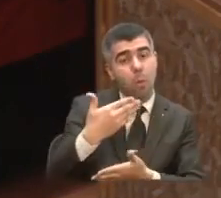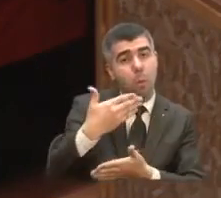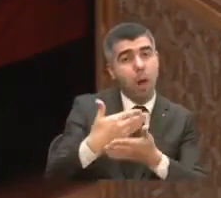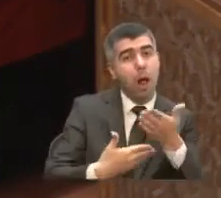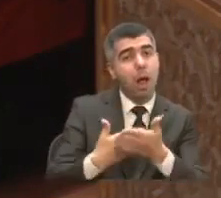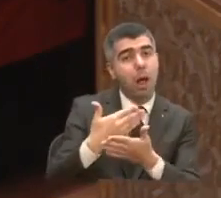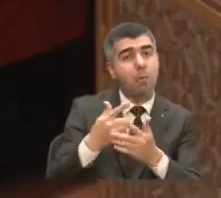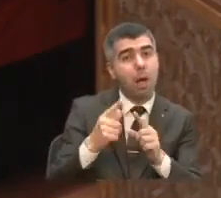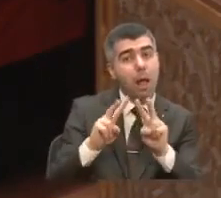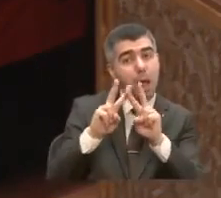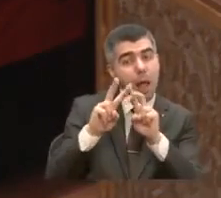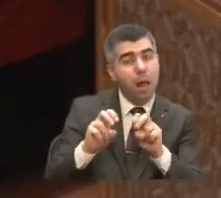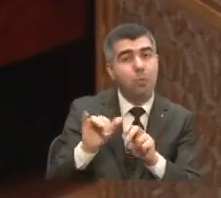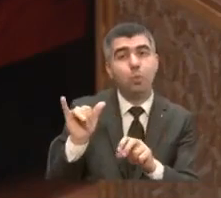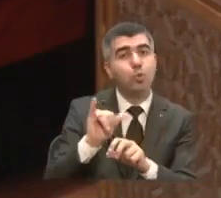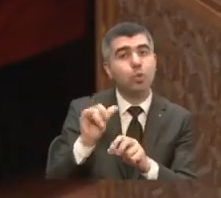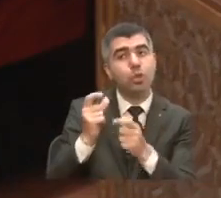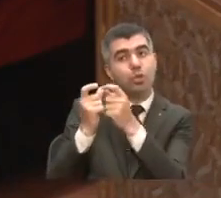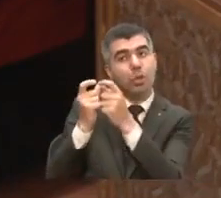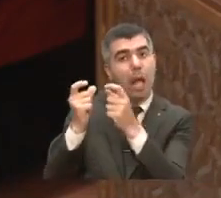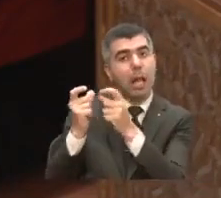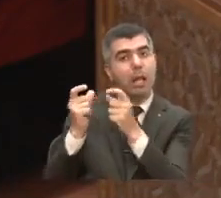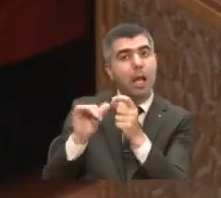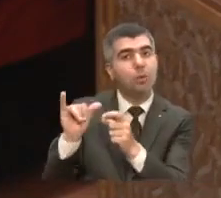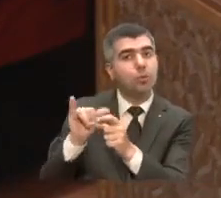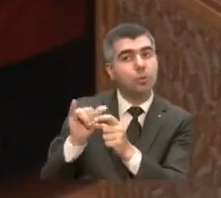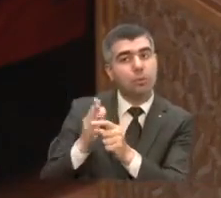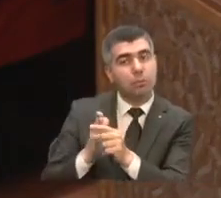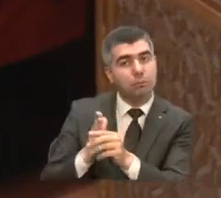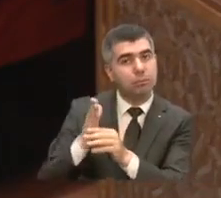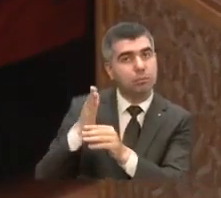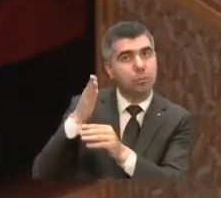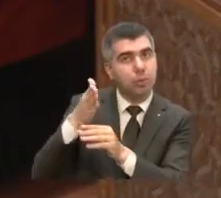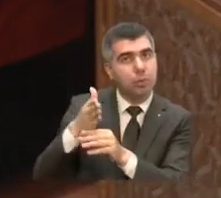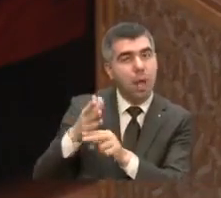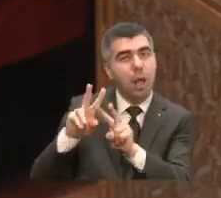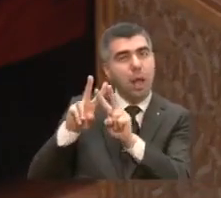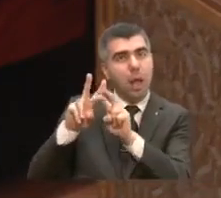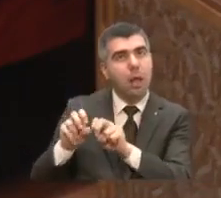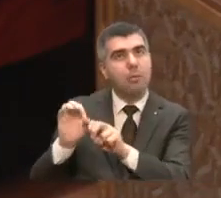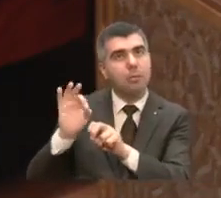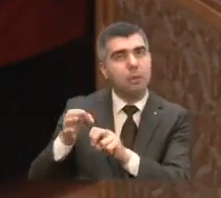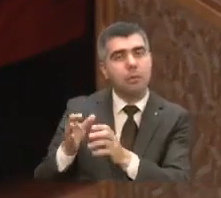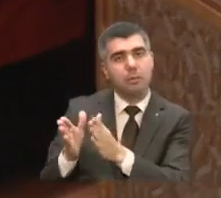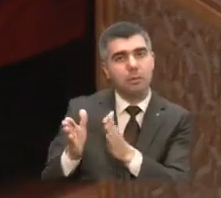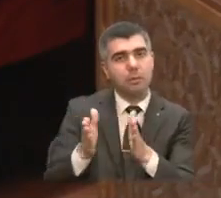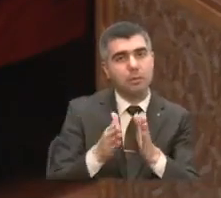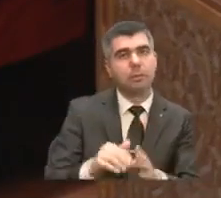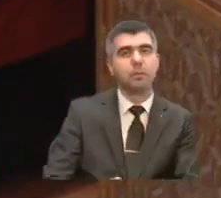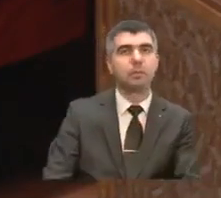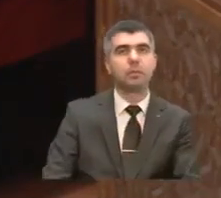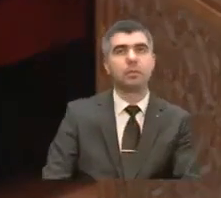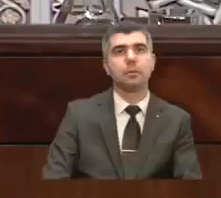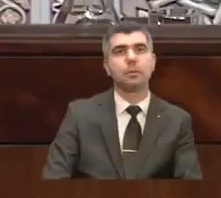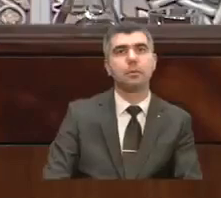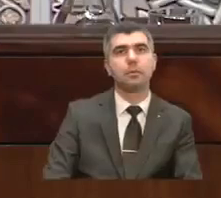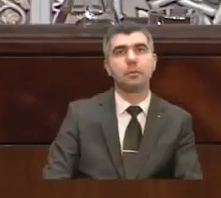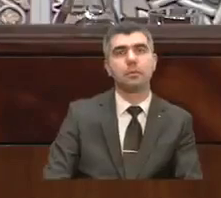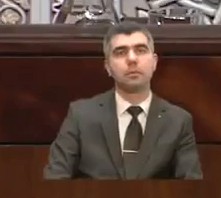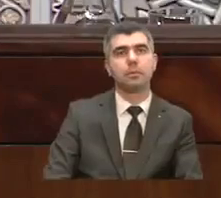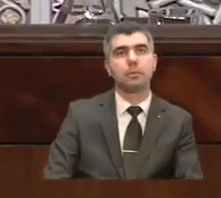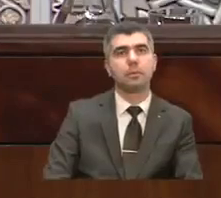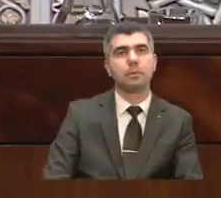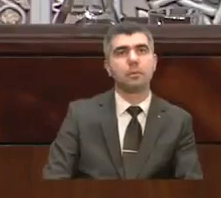ديال المراقبة شكون اللي دايرها، وتنمشيو من تيوصل واحد النسبة تنمشيو عاود نديروا المراقبة والافتحاص. شكرا. شكرا سيد كاتب